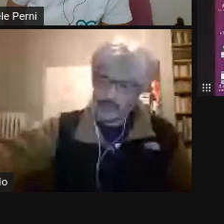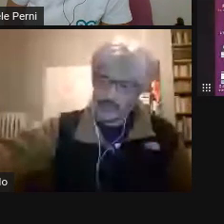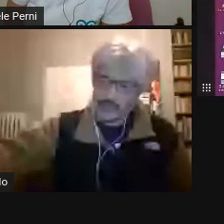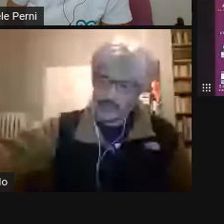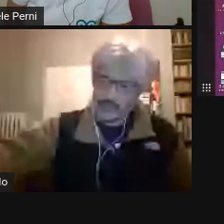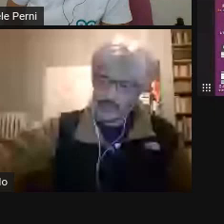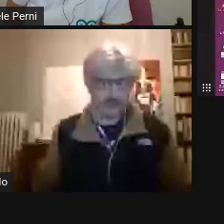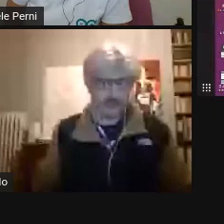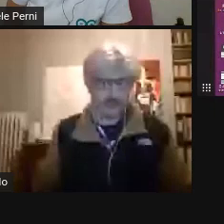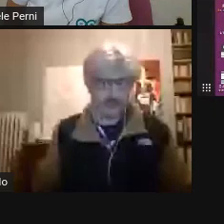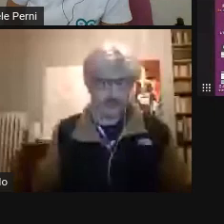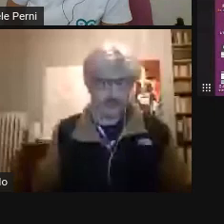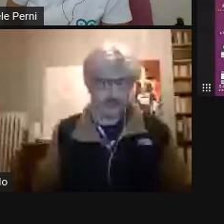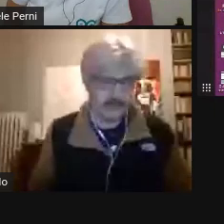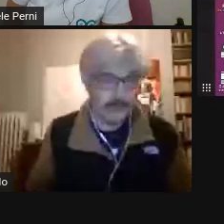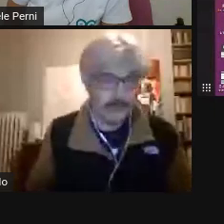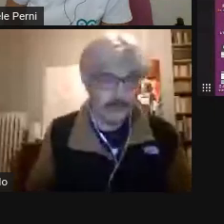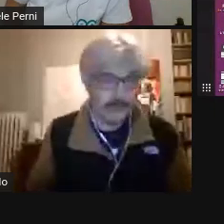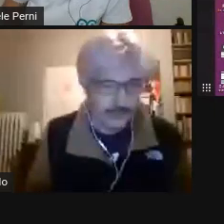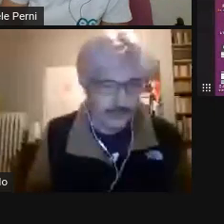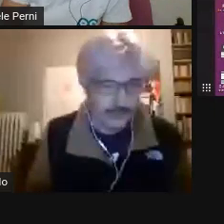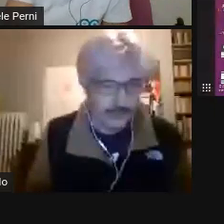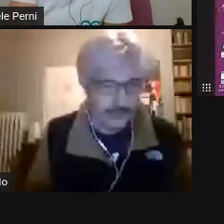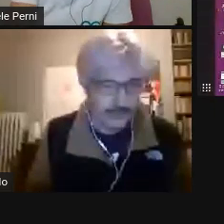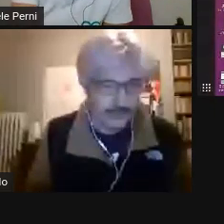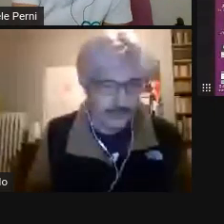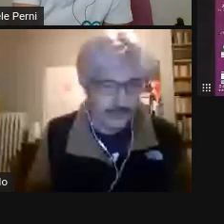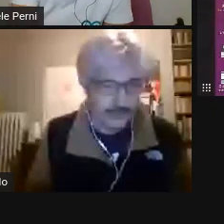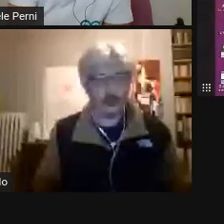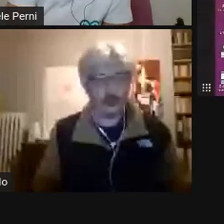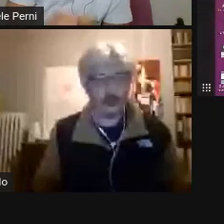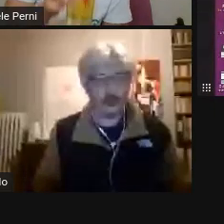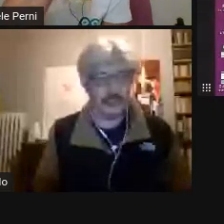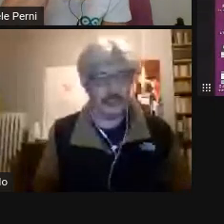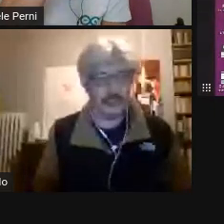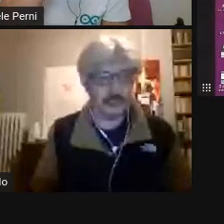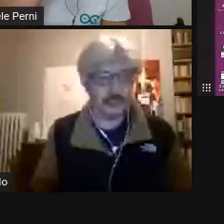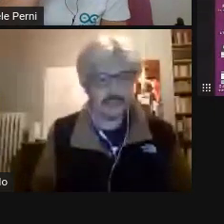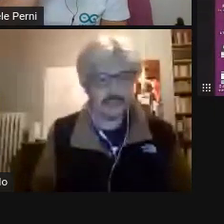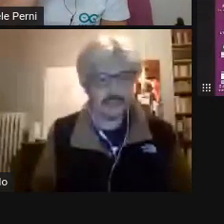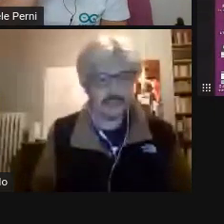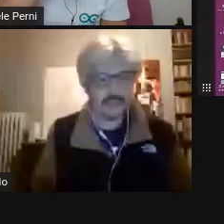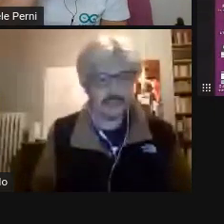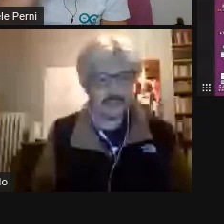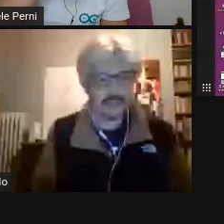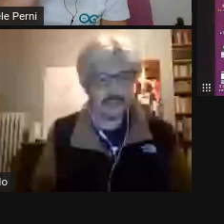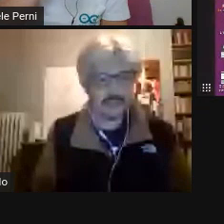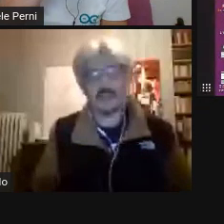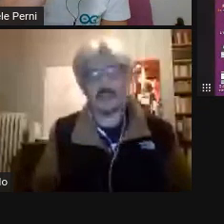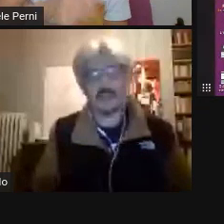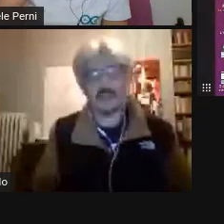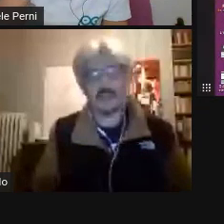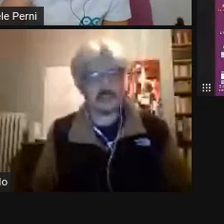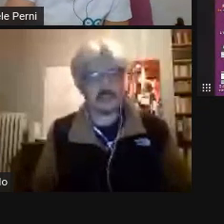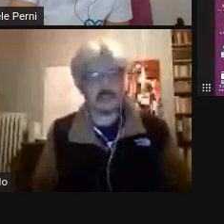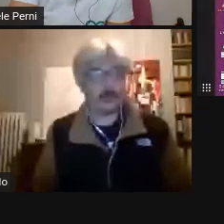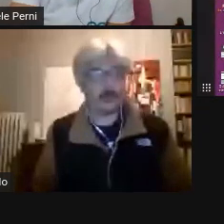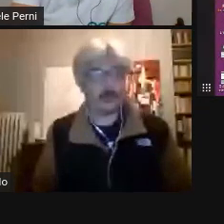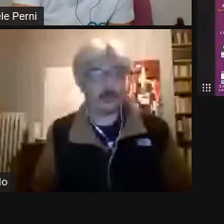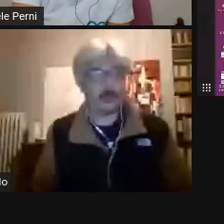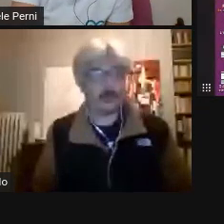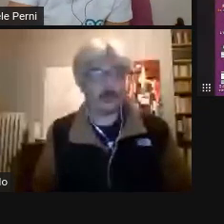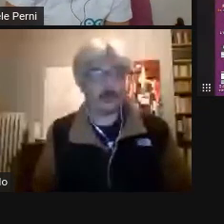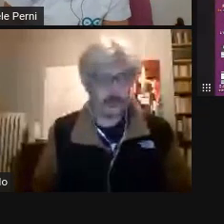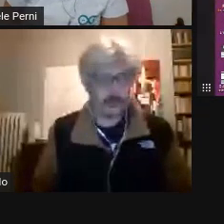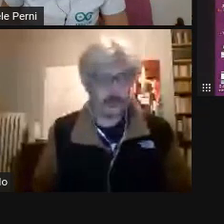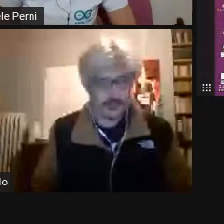permette per l'appunto di abbattere i costi cioè di fare delle cose che proprio utilizzando delle tecnologie open source e a